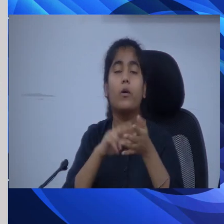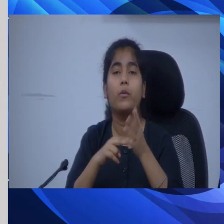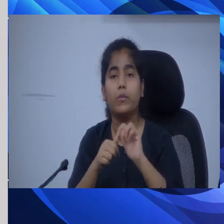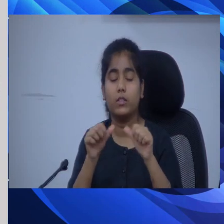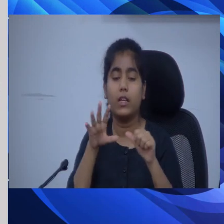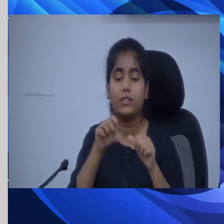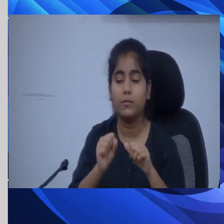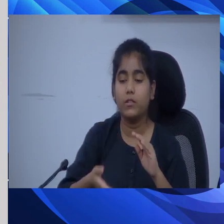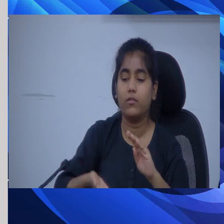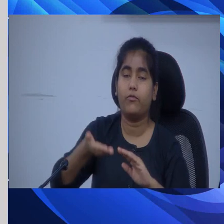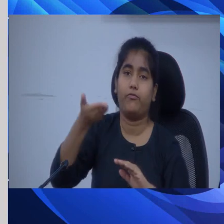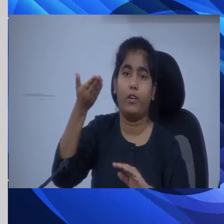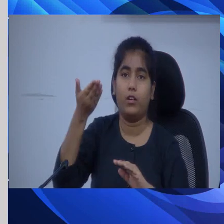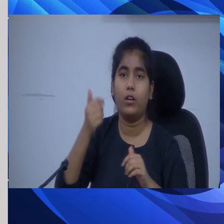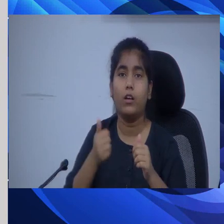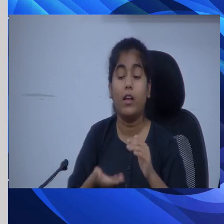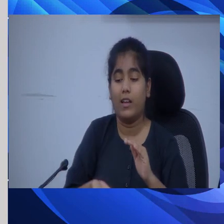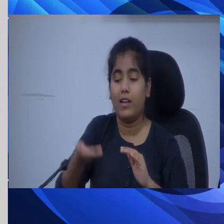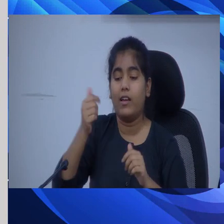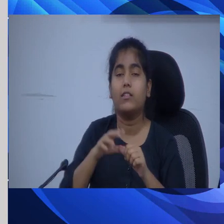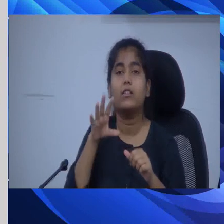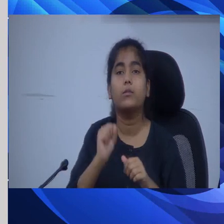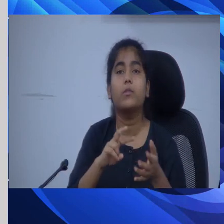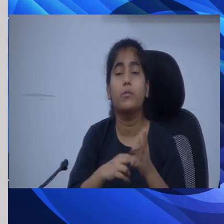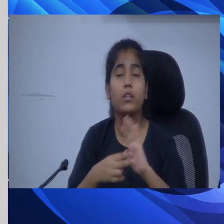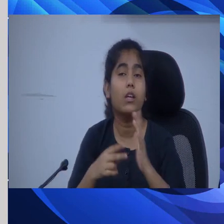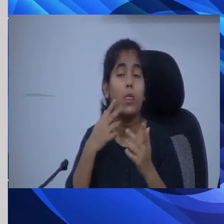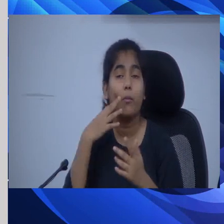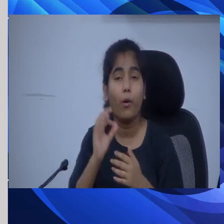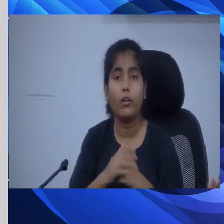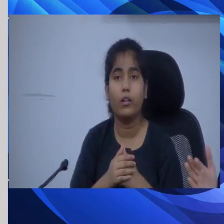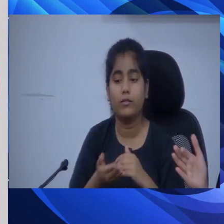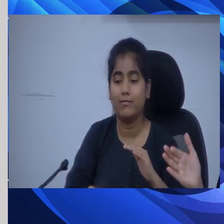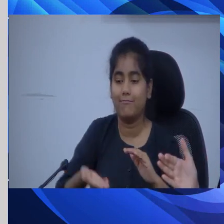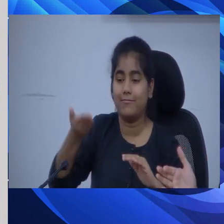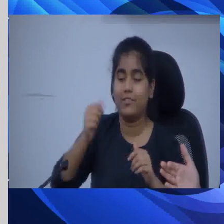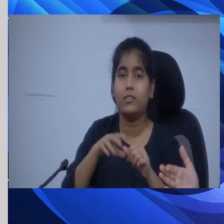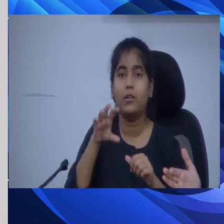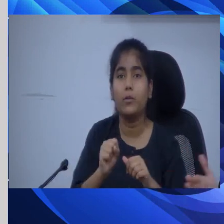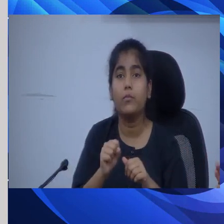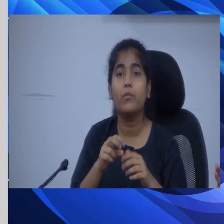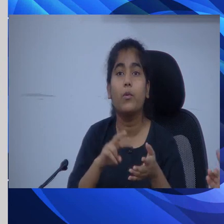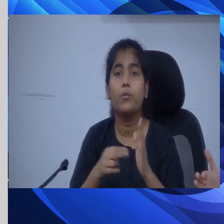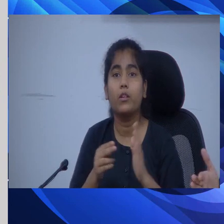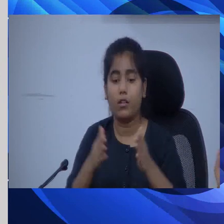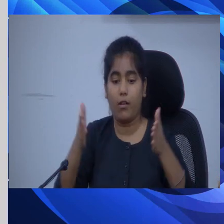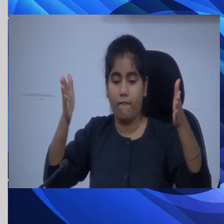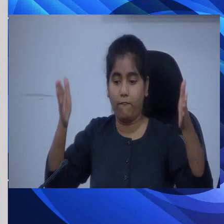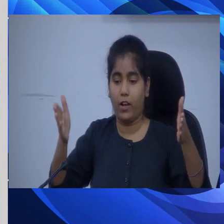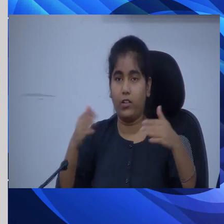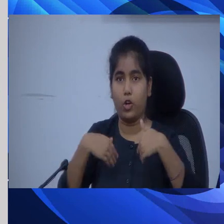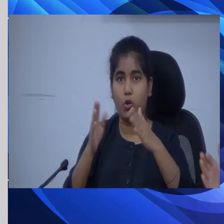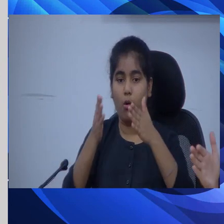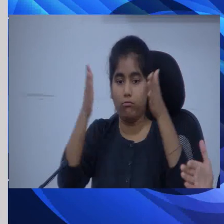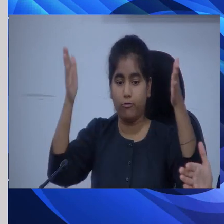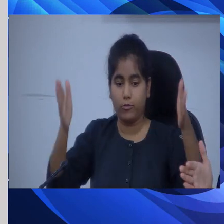दूसरे डिफरेंट फ्लोर्स को एक्सेस करना है, इज एक्सेसिबल लिफ्ट्स और एक्सेसिबल एलिवेटर. एक्सेसिबल एलिवेटर क्या होता है? सबसे अहम